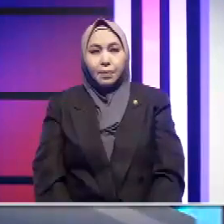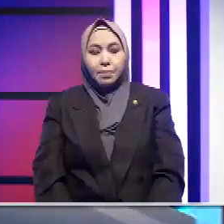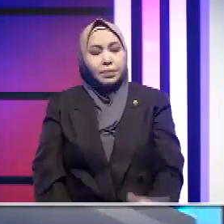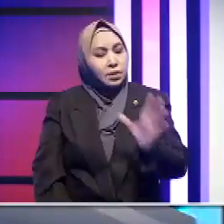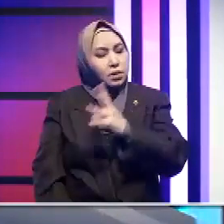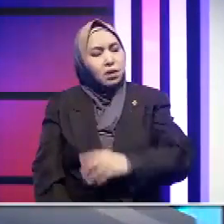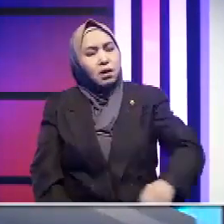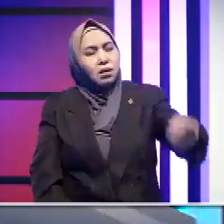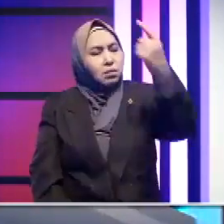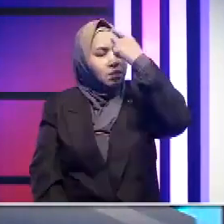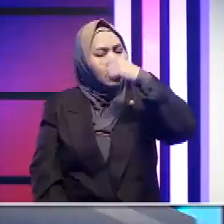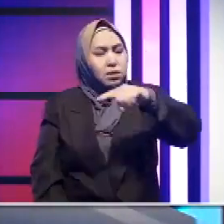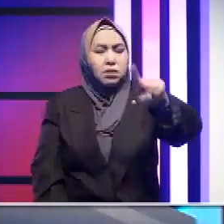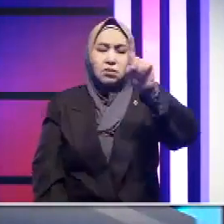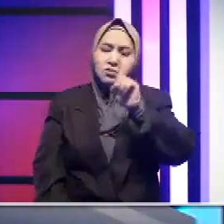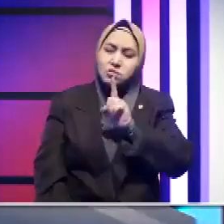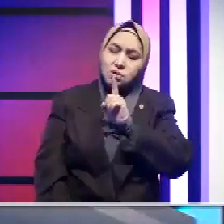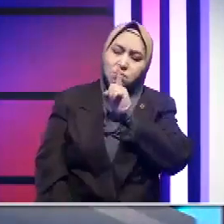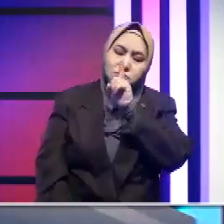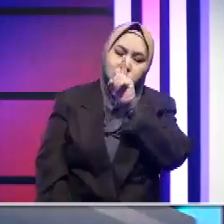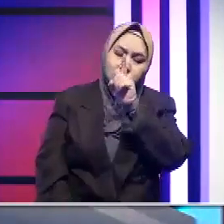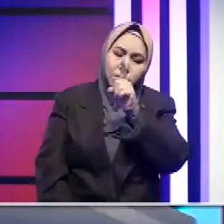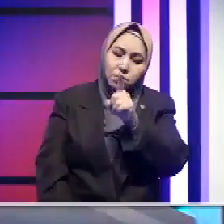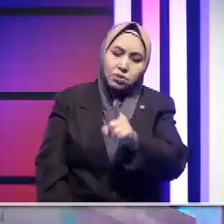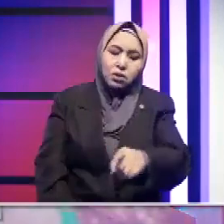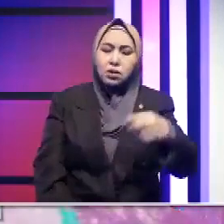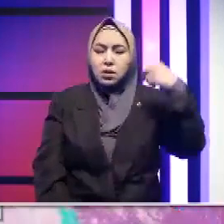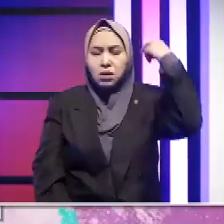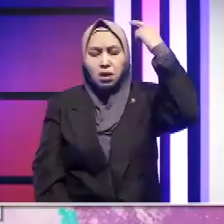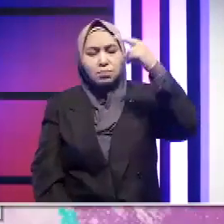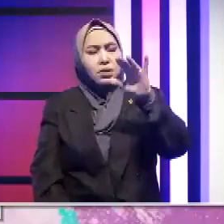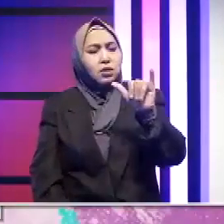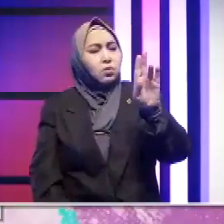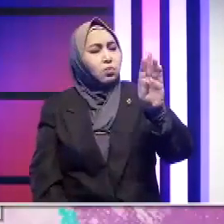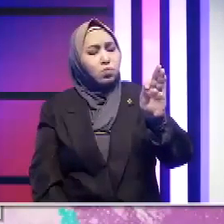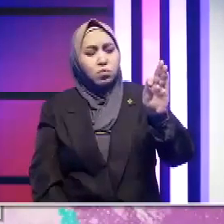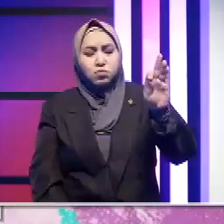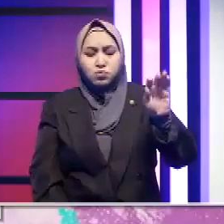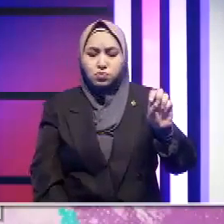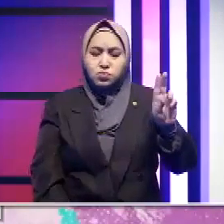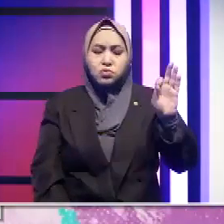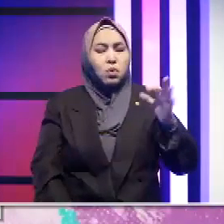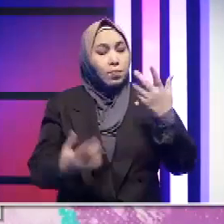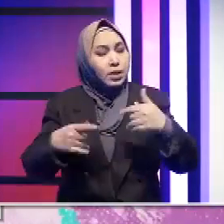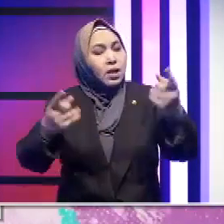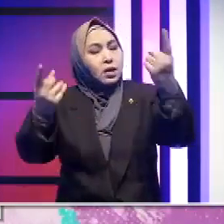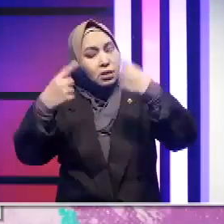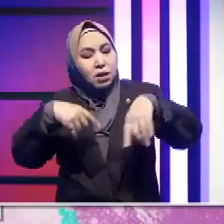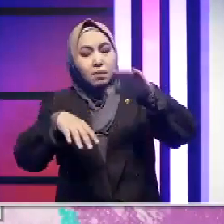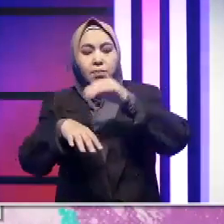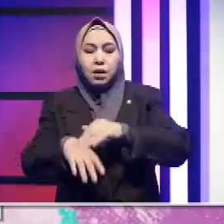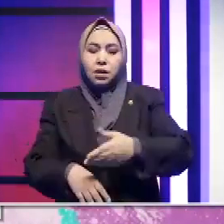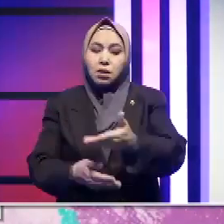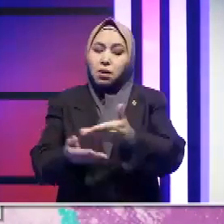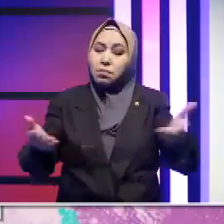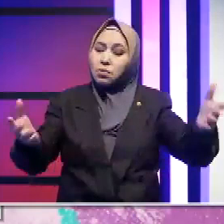Hai walaupun Danger aku menyusu femme Coba